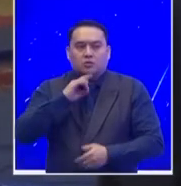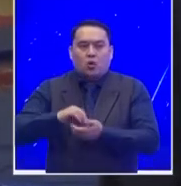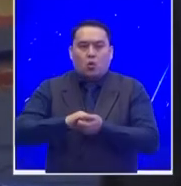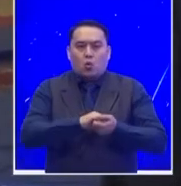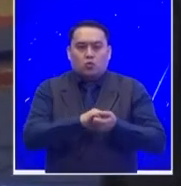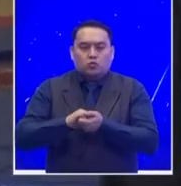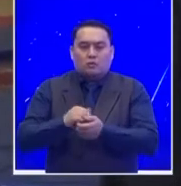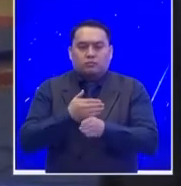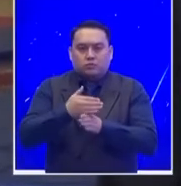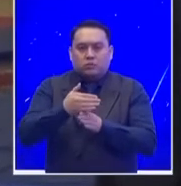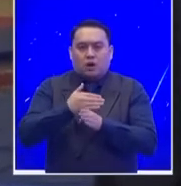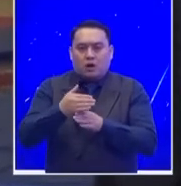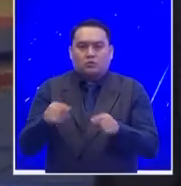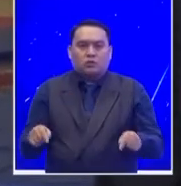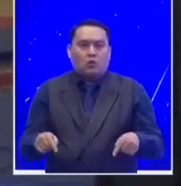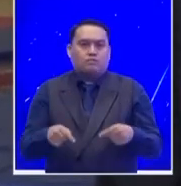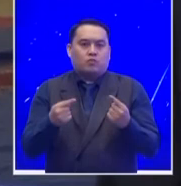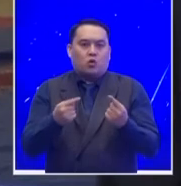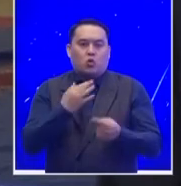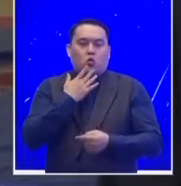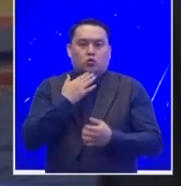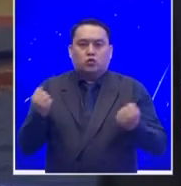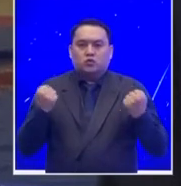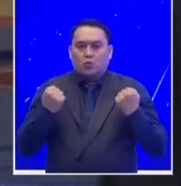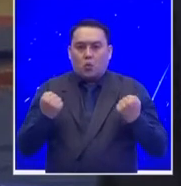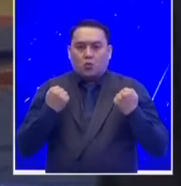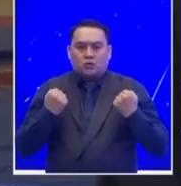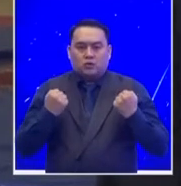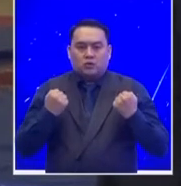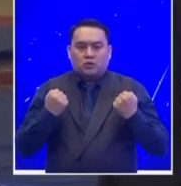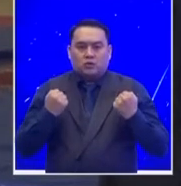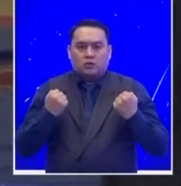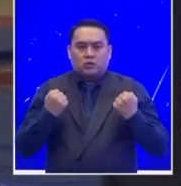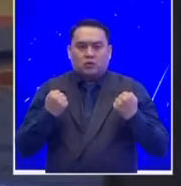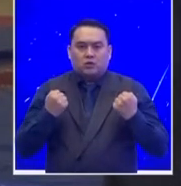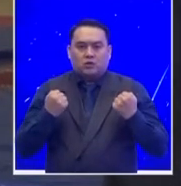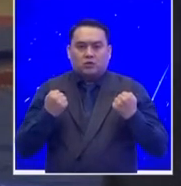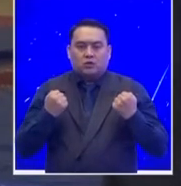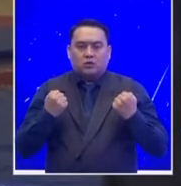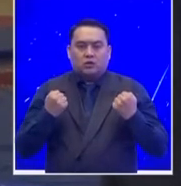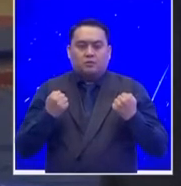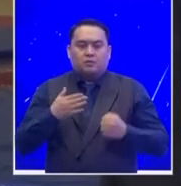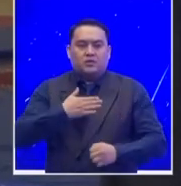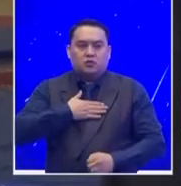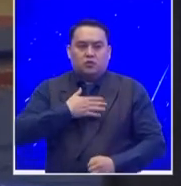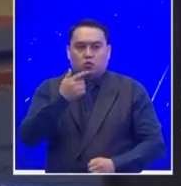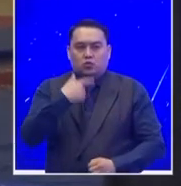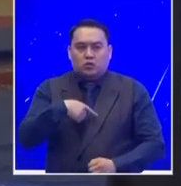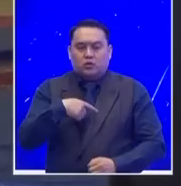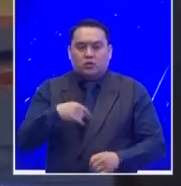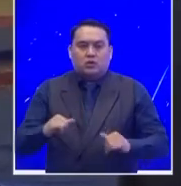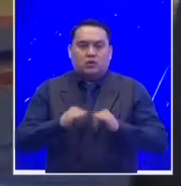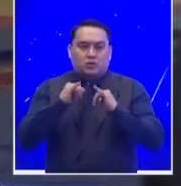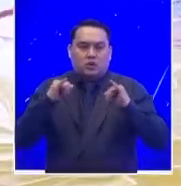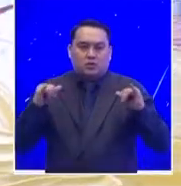көтеріліп жатыр. Мына өзіміздің ұлттық спорт, осы ұлттық спортымызды жоғары дамытсақ